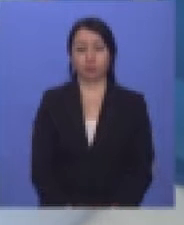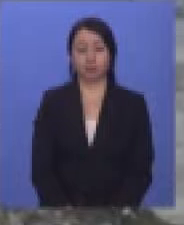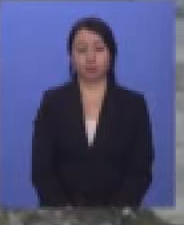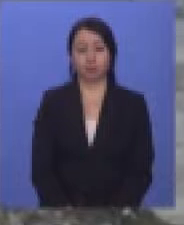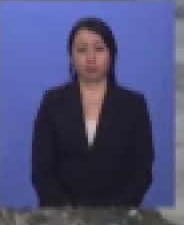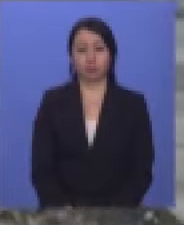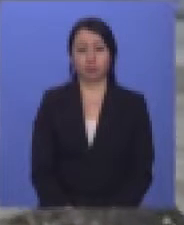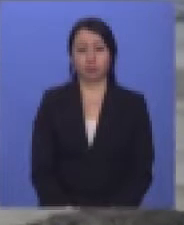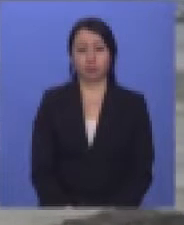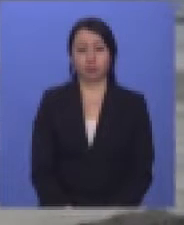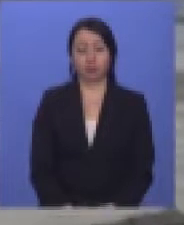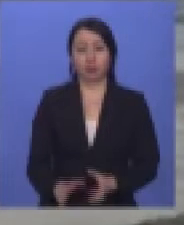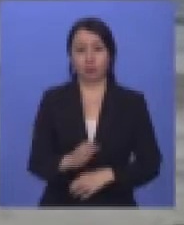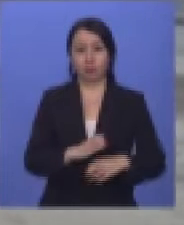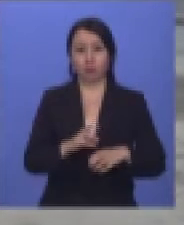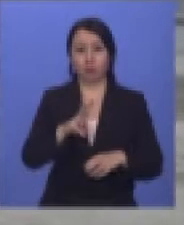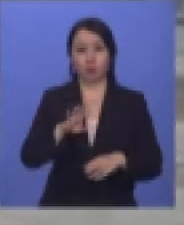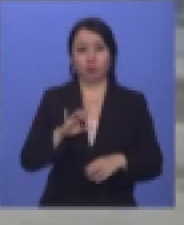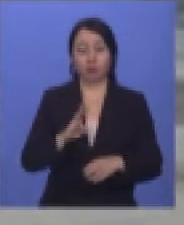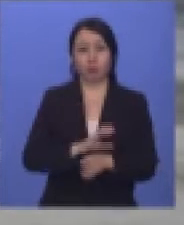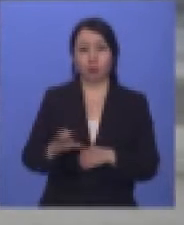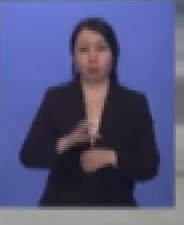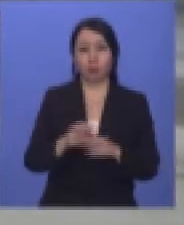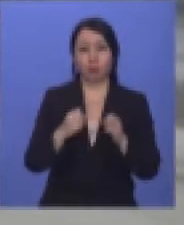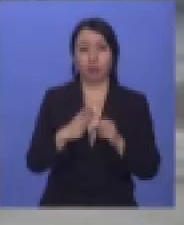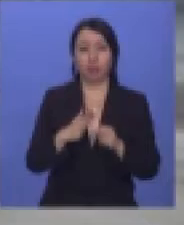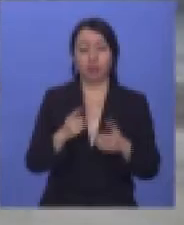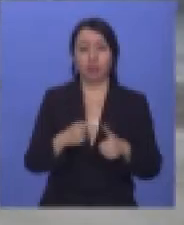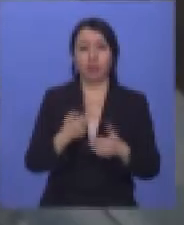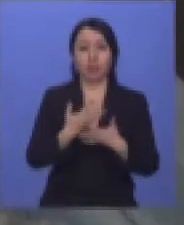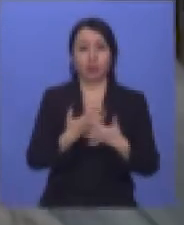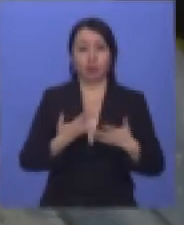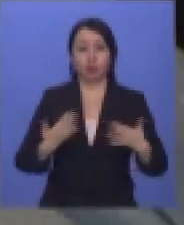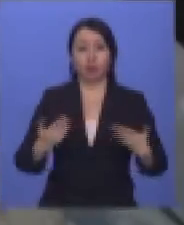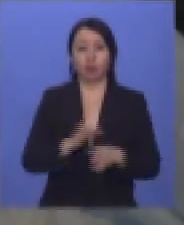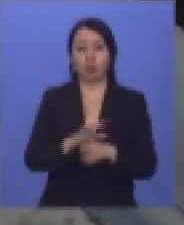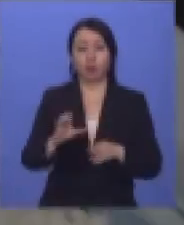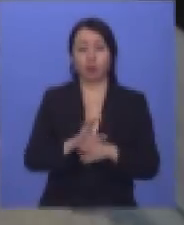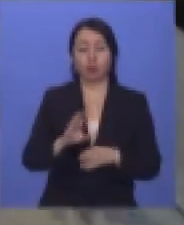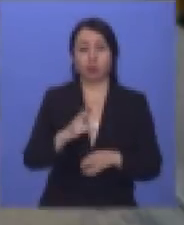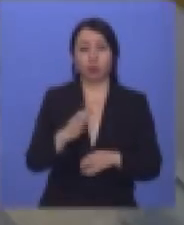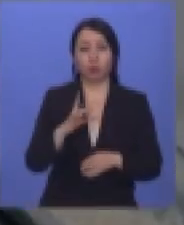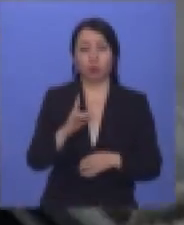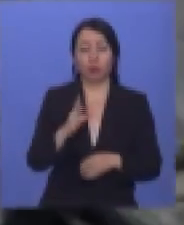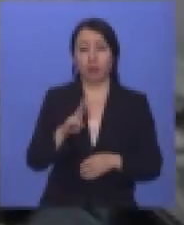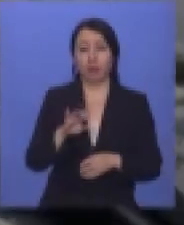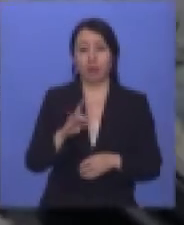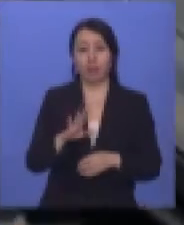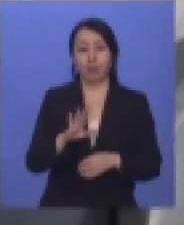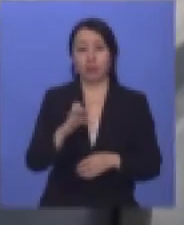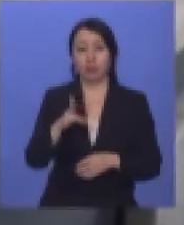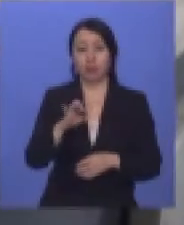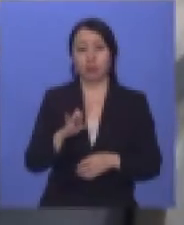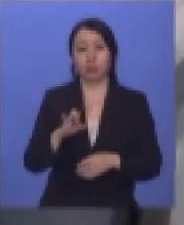корреспонденты. Товарищество «Микс Универсал» выпускает 15 наименований продукции. Производят гипсовую штукатурку, клей, затирочные